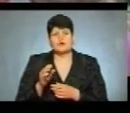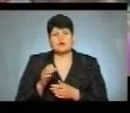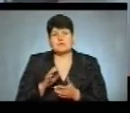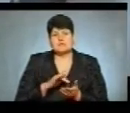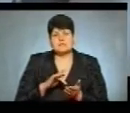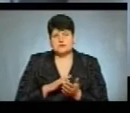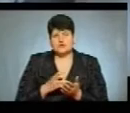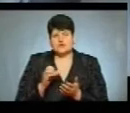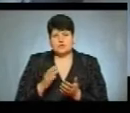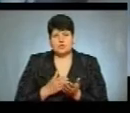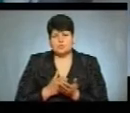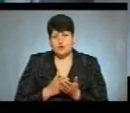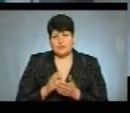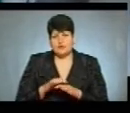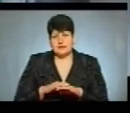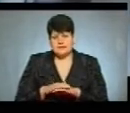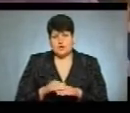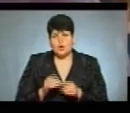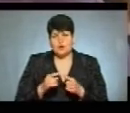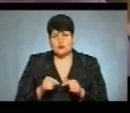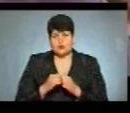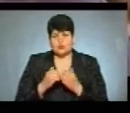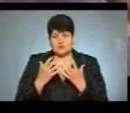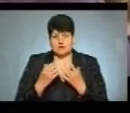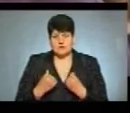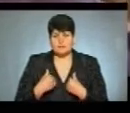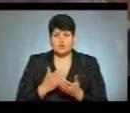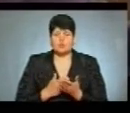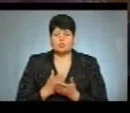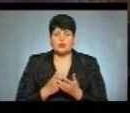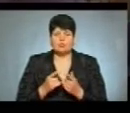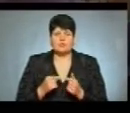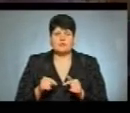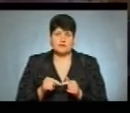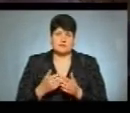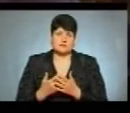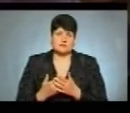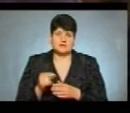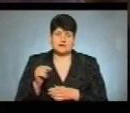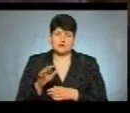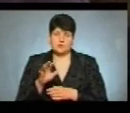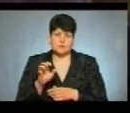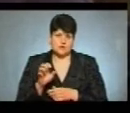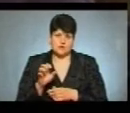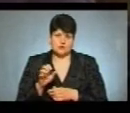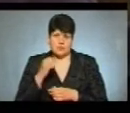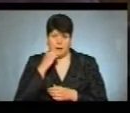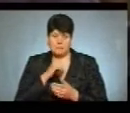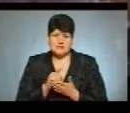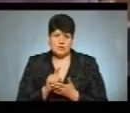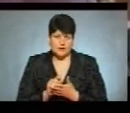обслуговування населення організовують щоденно. Ми обслуговуємо в відділенні близько 1500